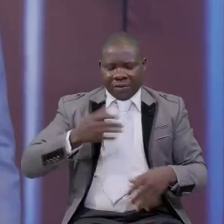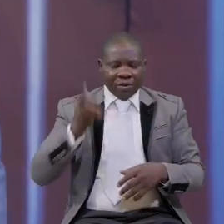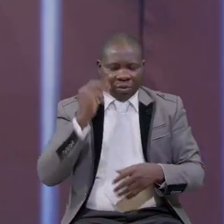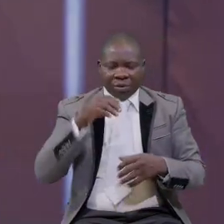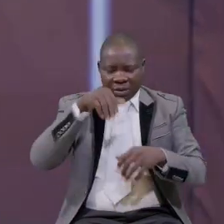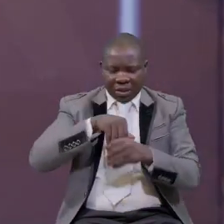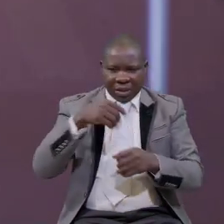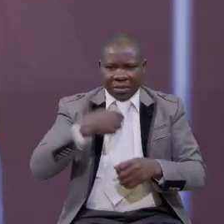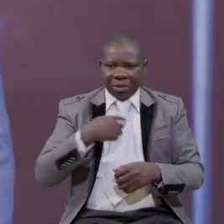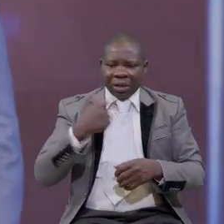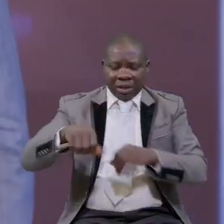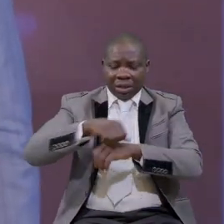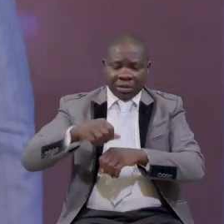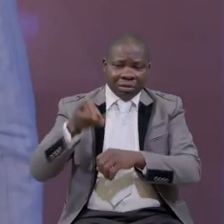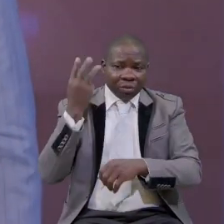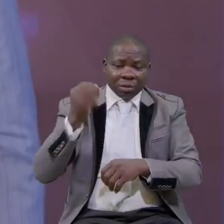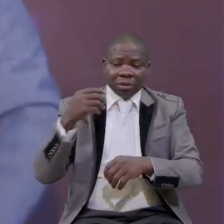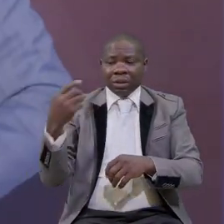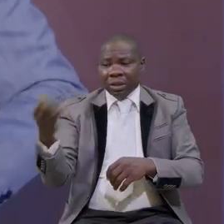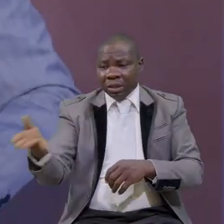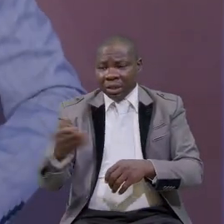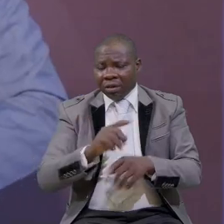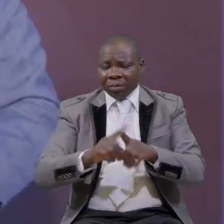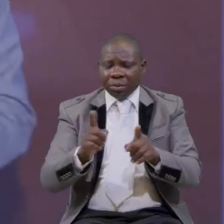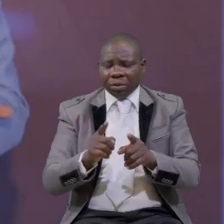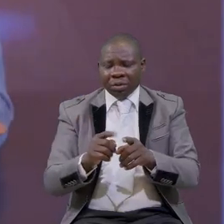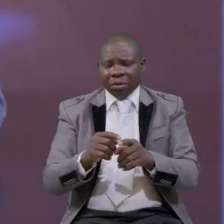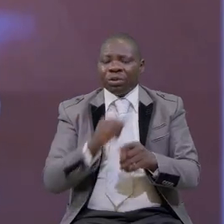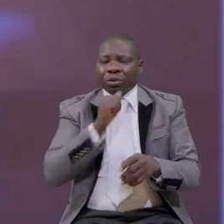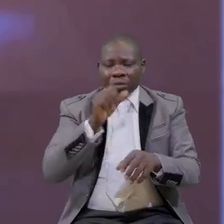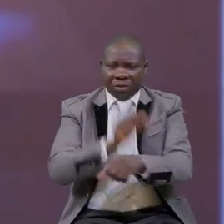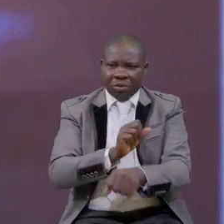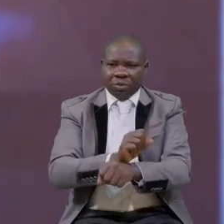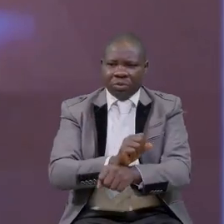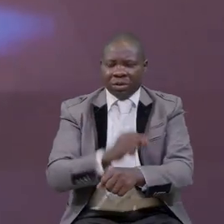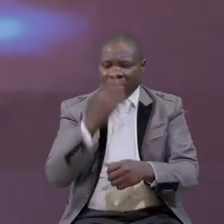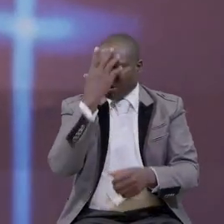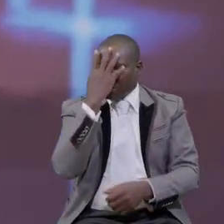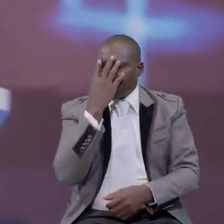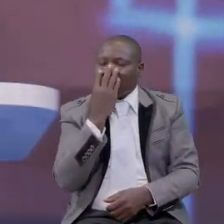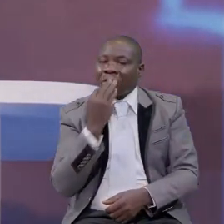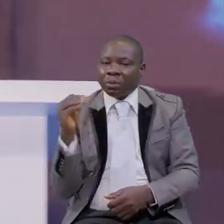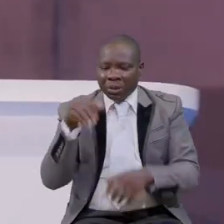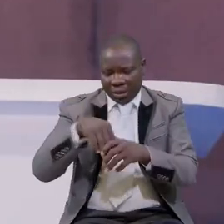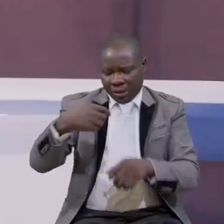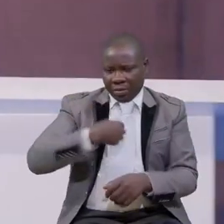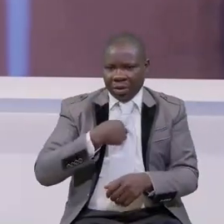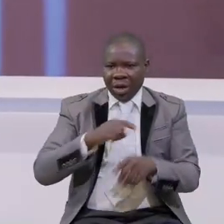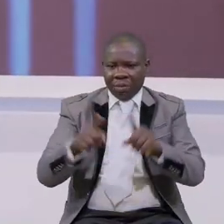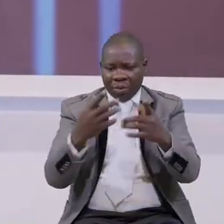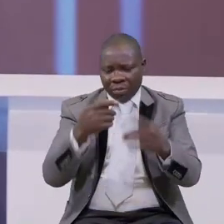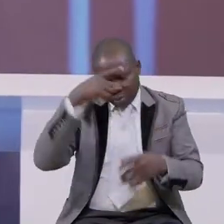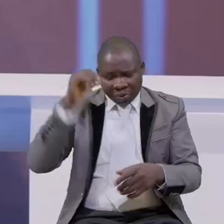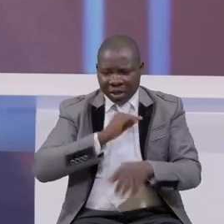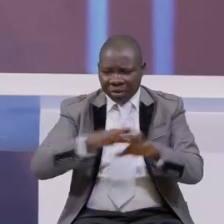L'onction était toujours là. Mais elle dormait. Elle était dormante. Parce que je n'ai pas réalisé ce que je pouvais faire.